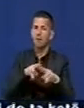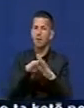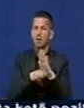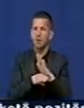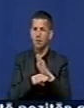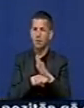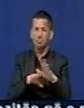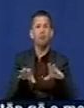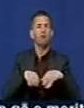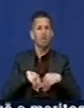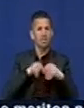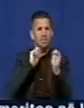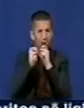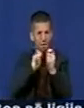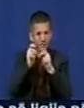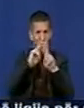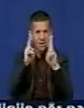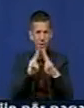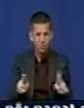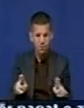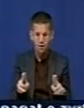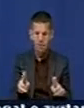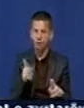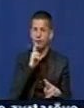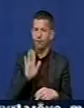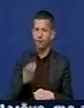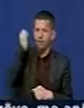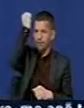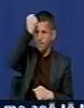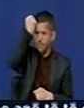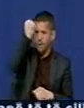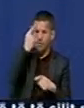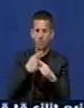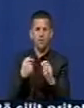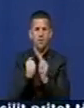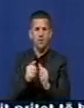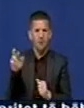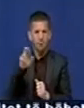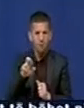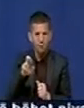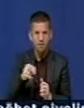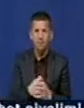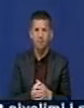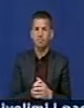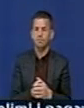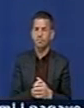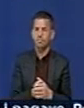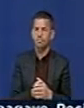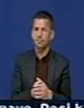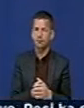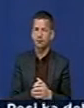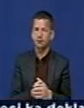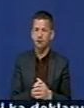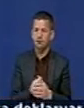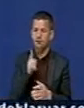për ratifikimin e marveshjeve ndërkombëtare ndërmjet Republikës së Kosovës dhe Bashkimit Evropian. Mbi misionin